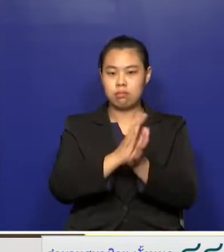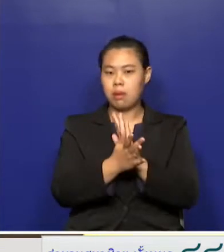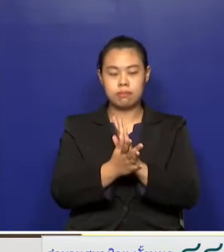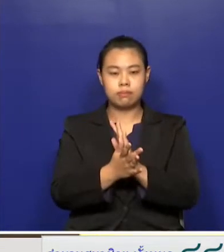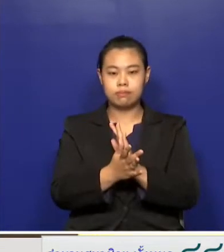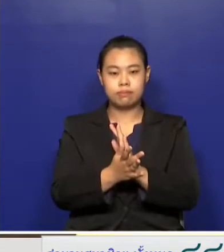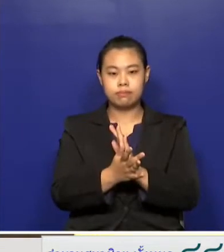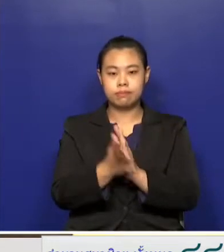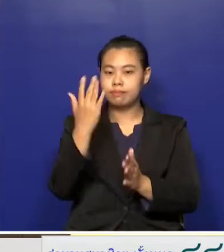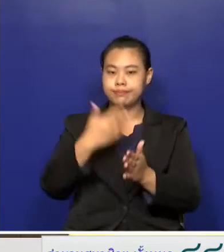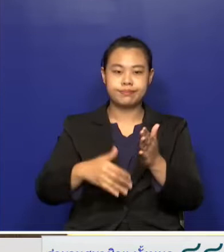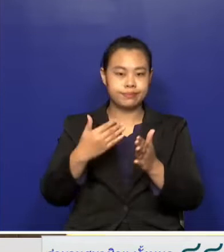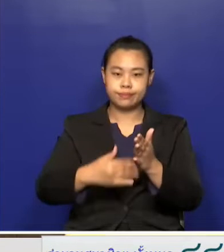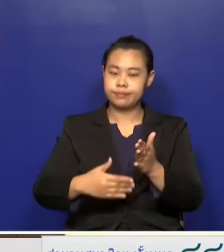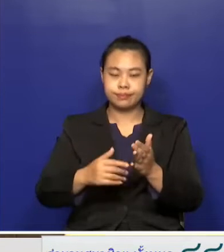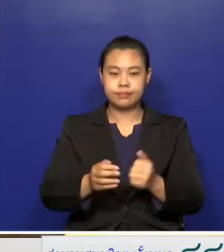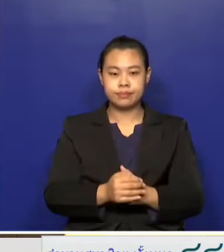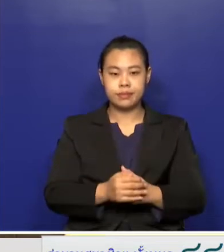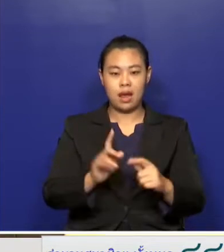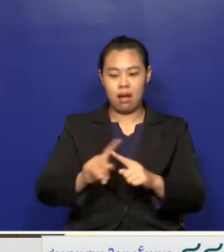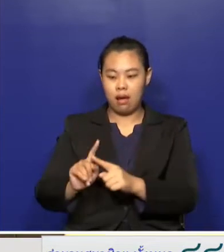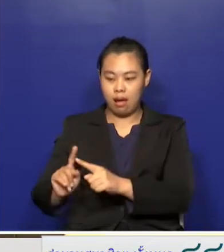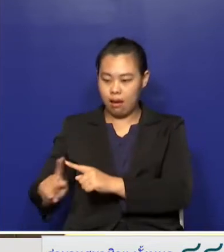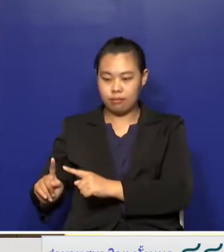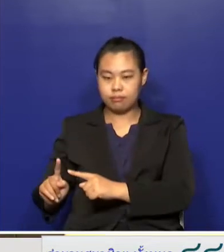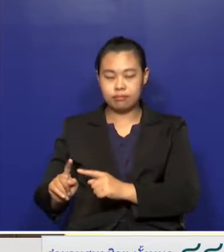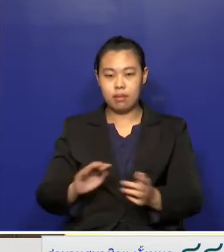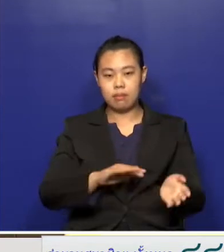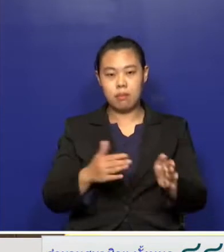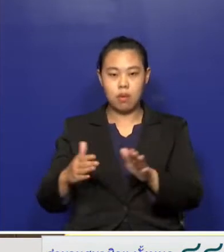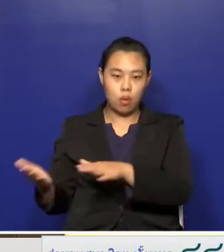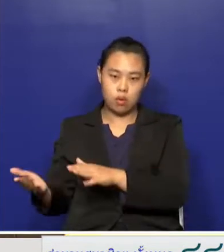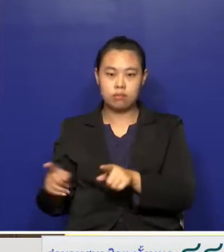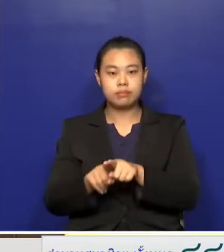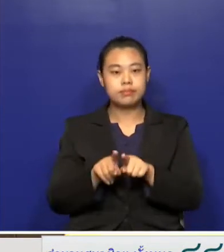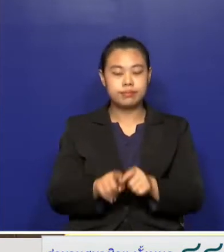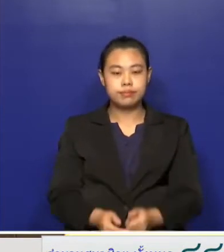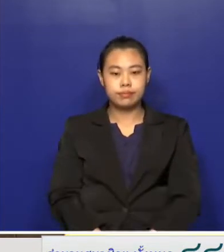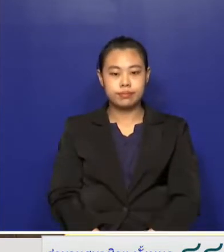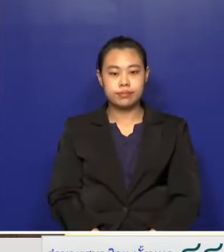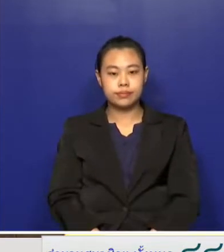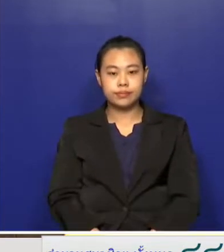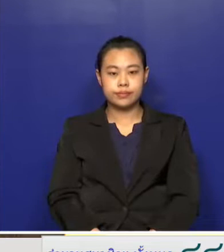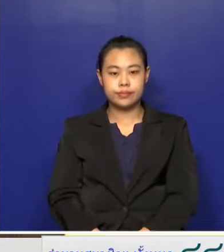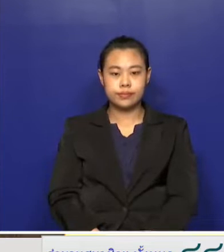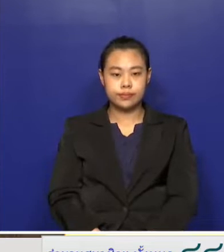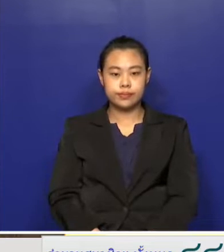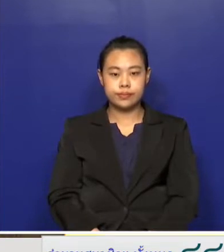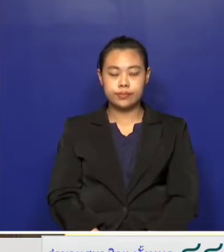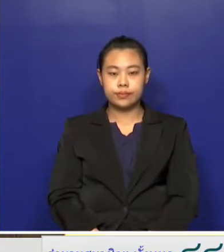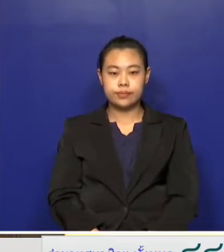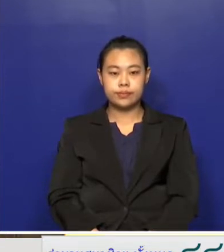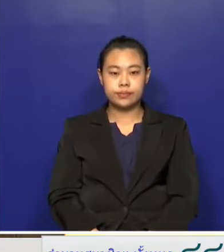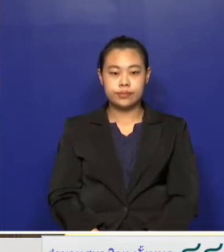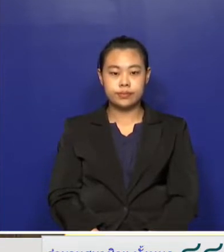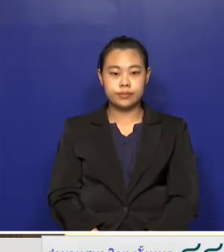านอื่นๆยากที่จะสำเร็จได้ท่านประธานครับหลายครั้งต่อหลายครั้งที่มีการ